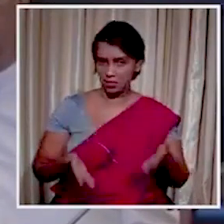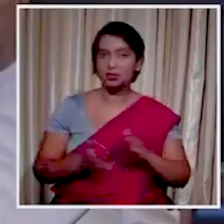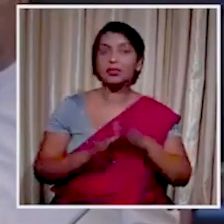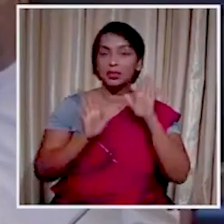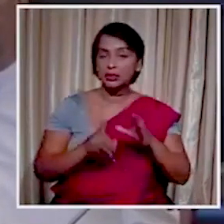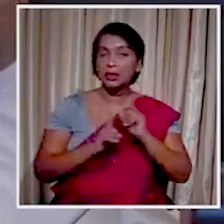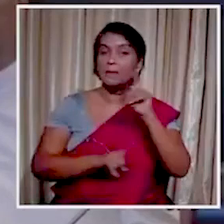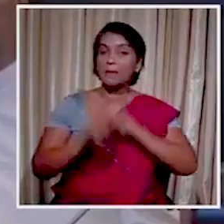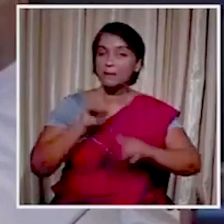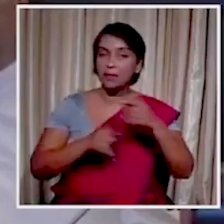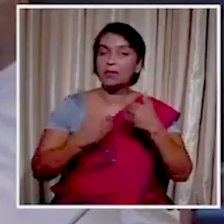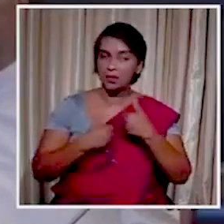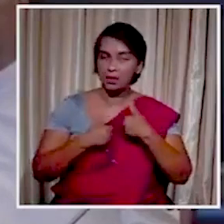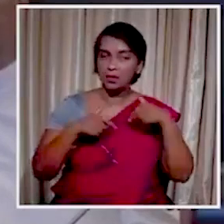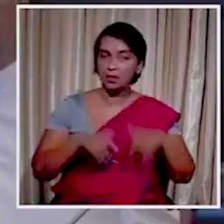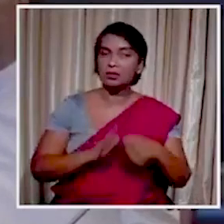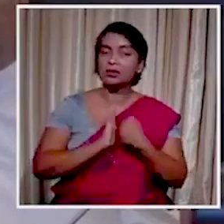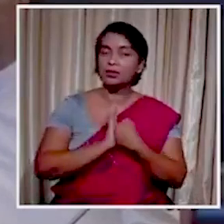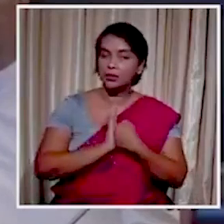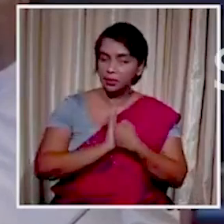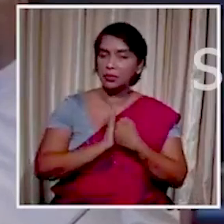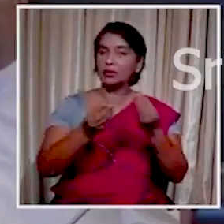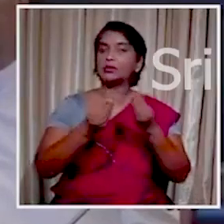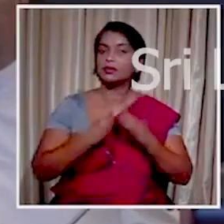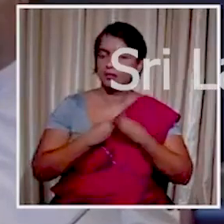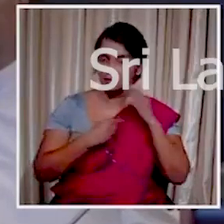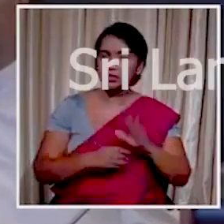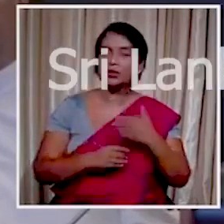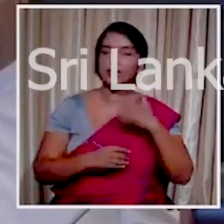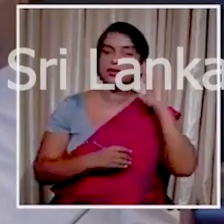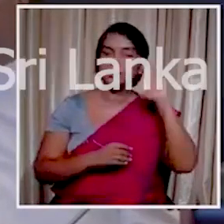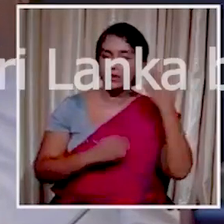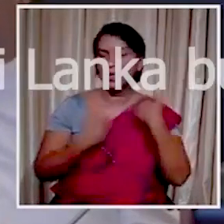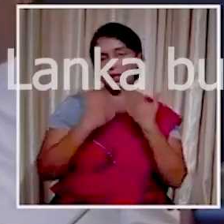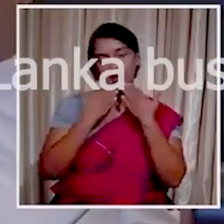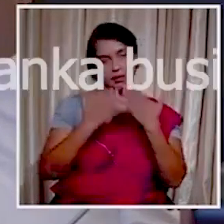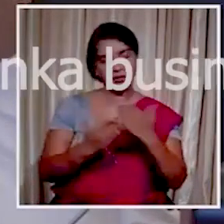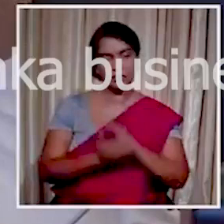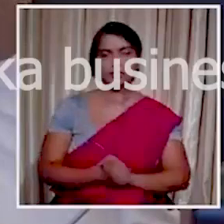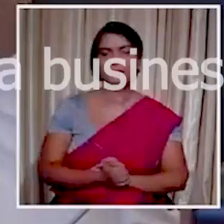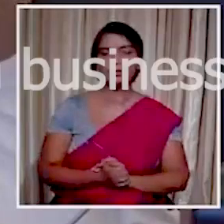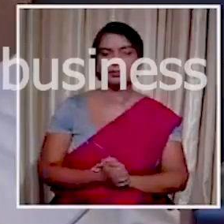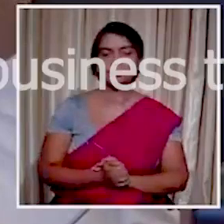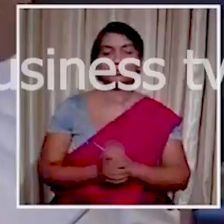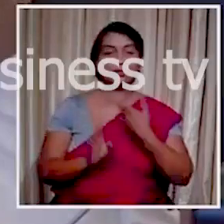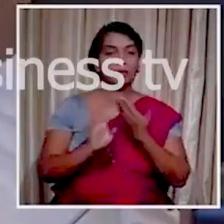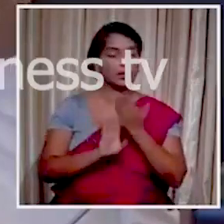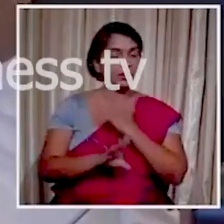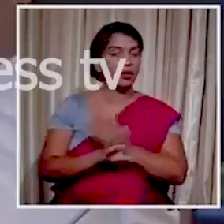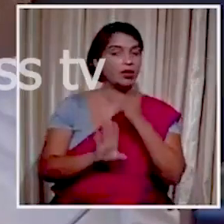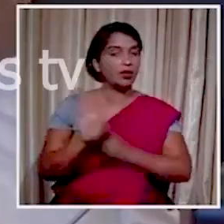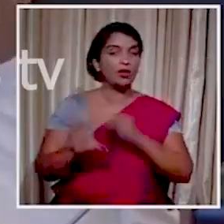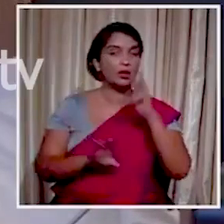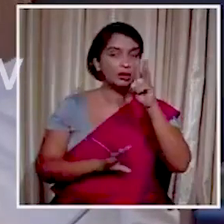මේ පාර්ලිමේන්තුවේ මට දැන් මේ ගෞරවය ලබා දීම ගැනත් මම විශේෂයෙන්ම ස්තුතිවන්ත වෙනවා මීට ඉස්සෙල්ලා අවුරුදු